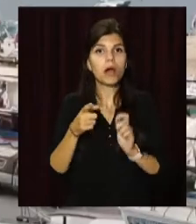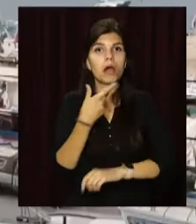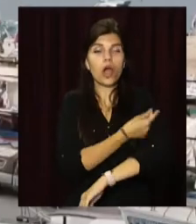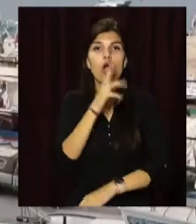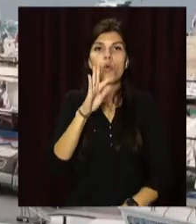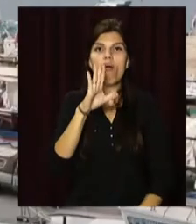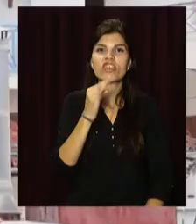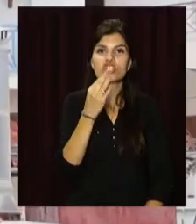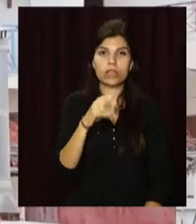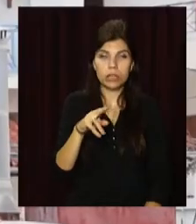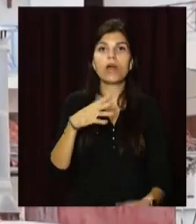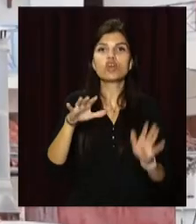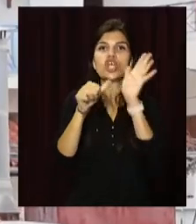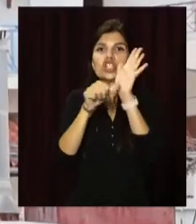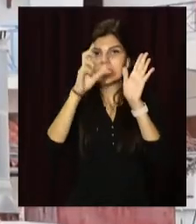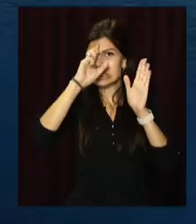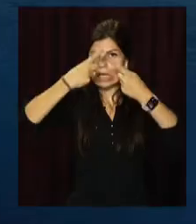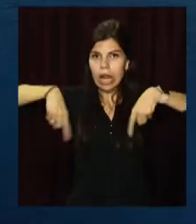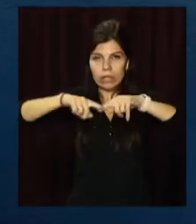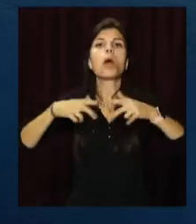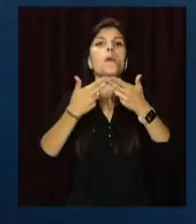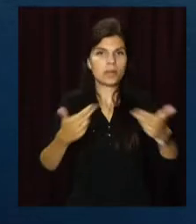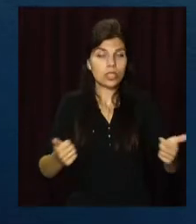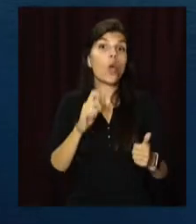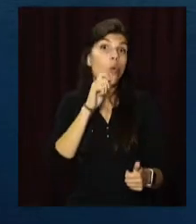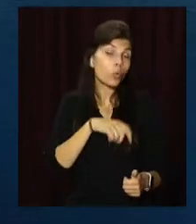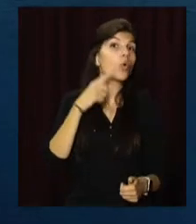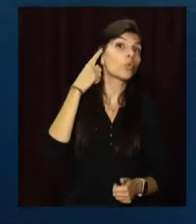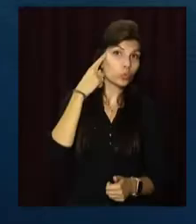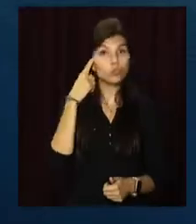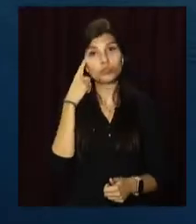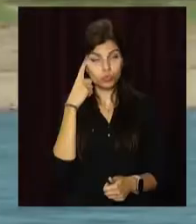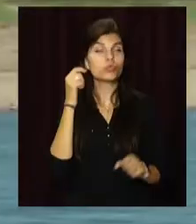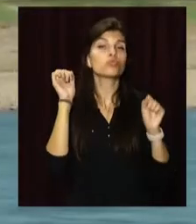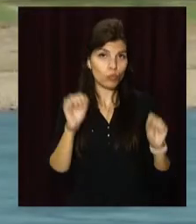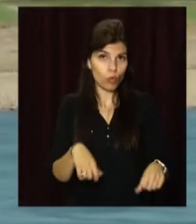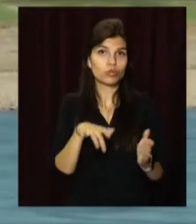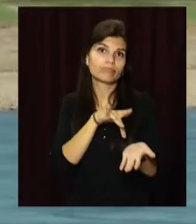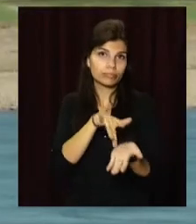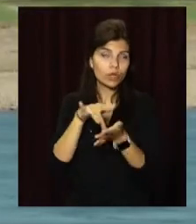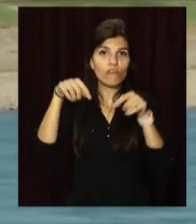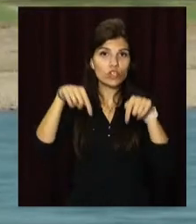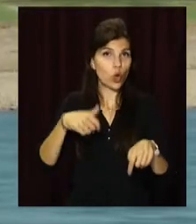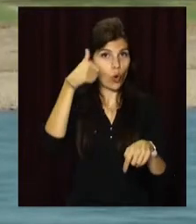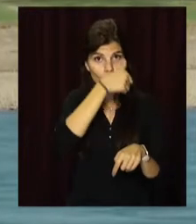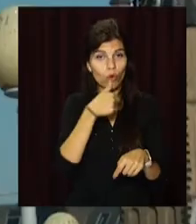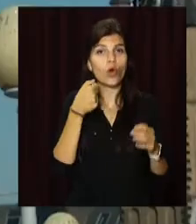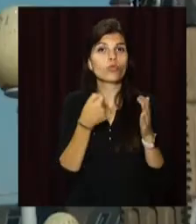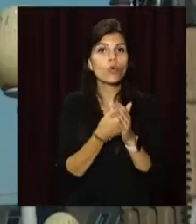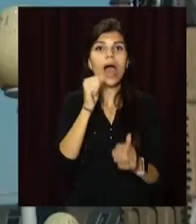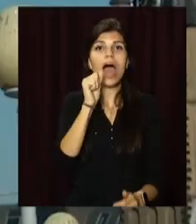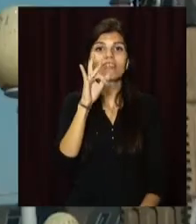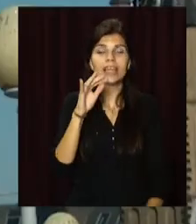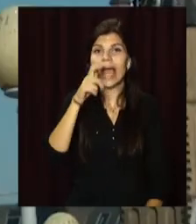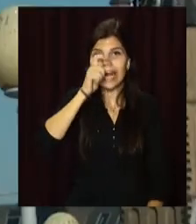зможуть помандрувати цьогоріч до Австрії, Греції, Німеччини, Ірландії, Словенії та Іспанії. Ісландія та Швейцарія, які